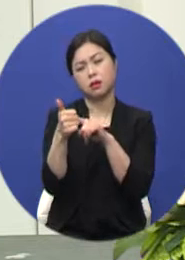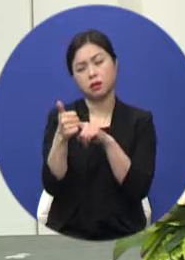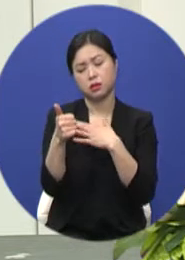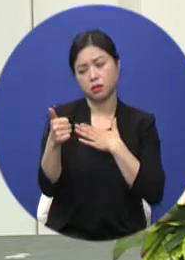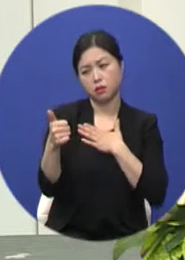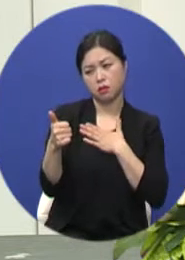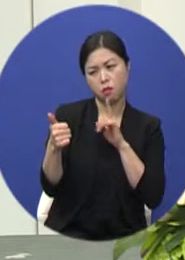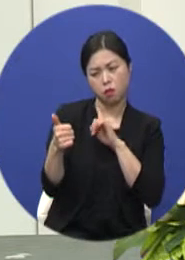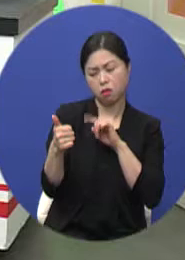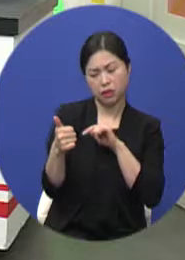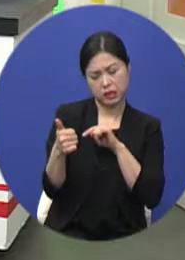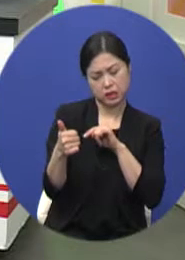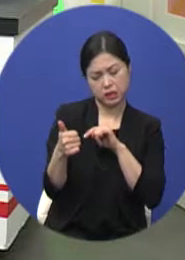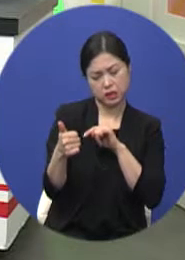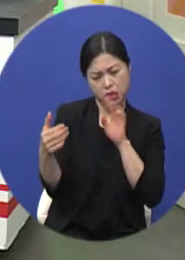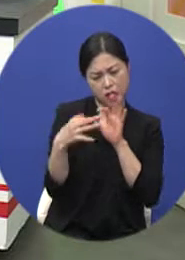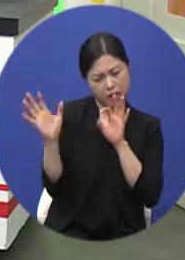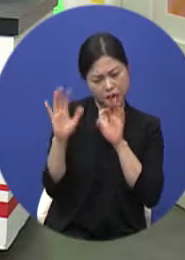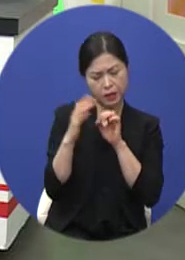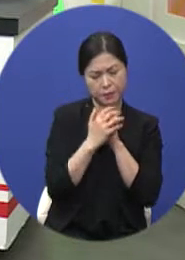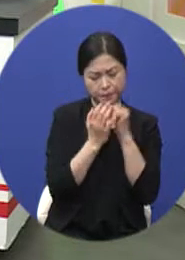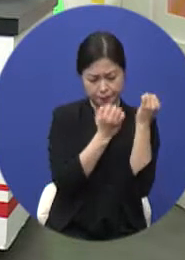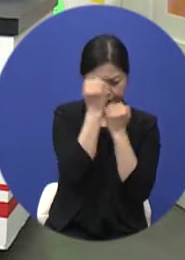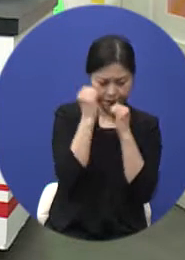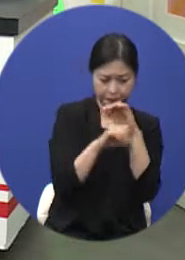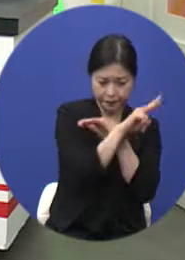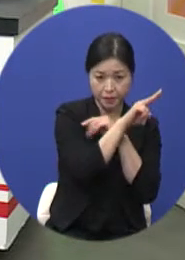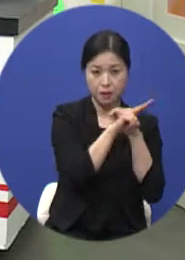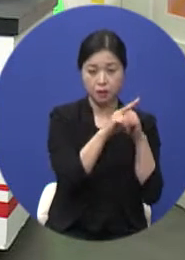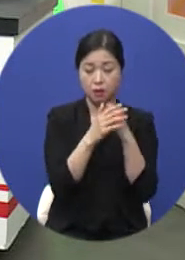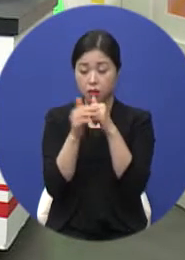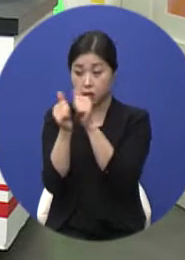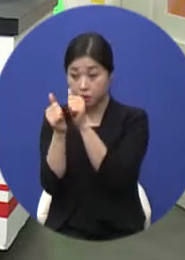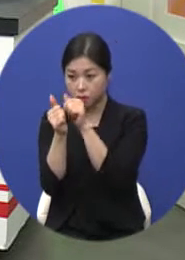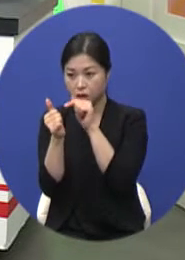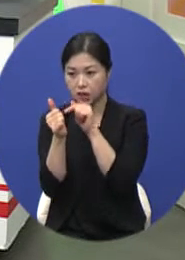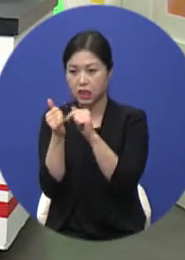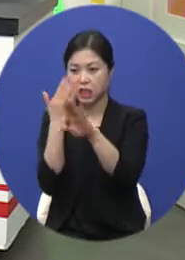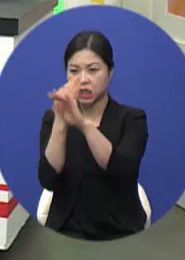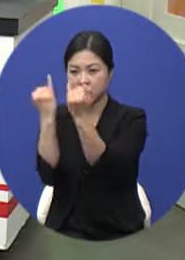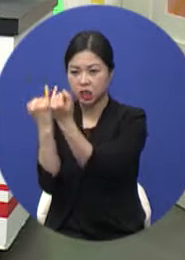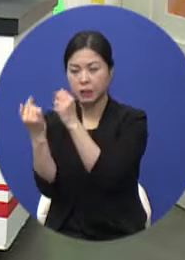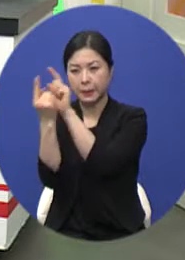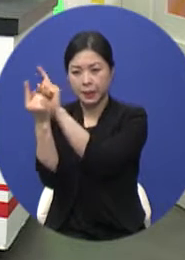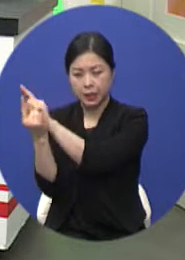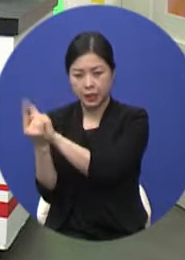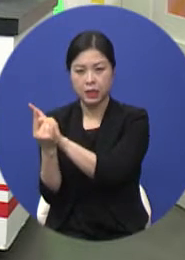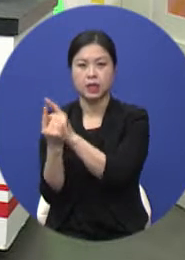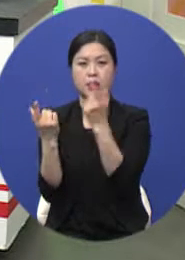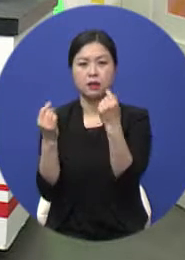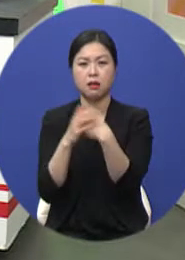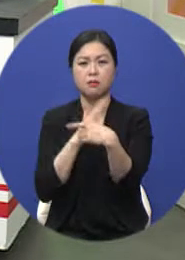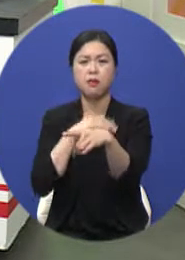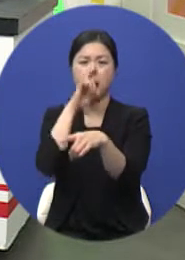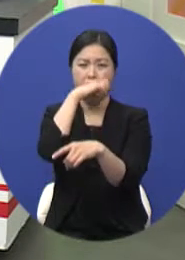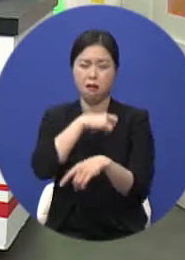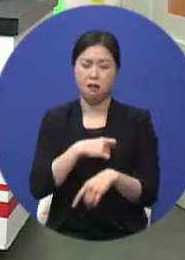같은 경우에는 회피하게 되죠. 회피하게 되고 남편은 또 딴 데 가서 그렇죠. 엄한 짓 하게 되고 이게 반복이 되는